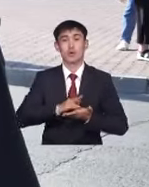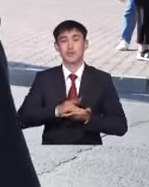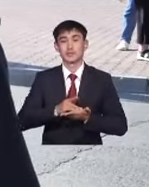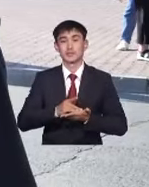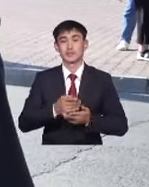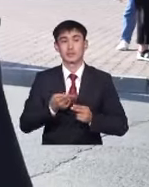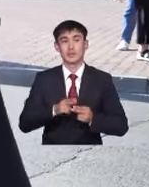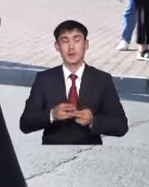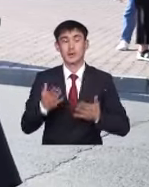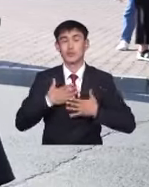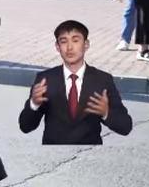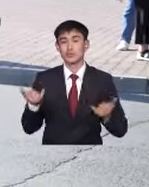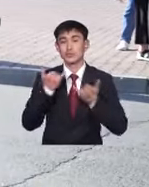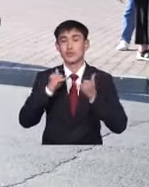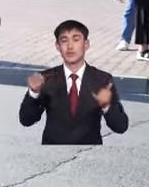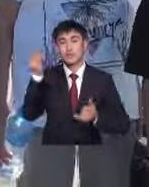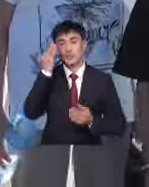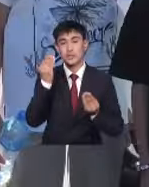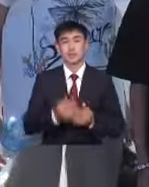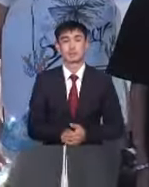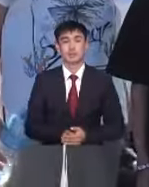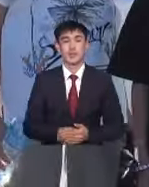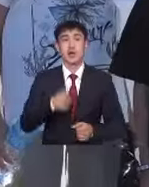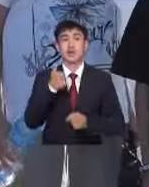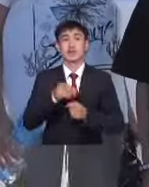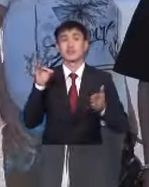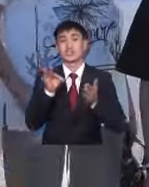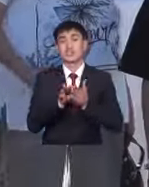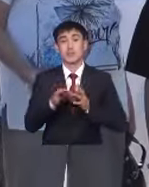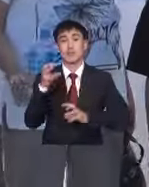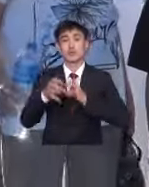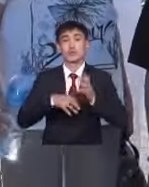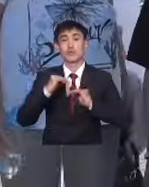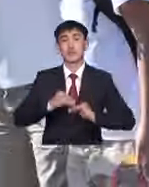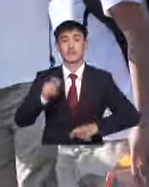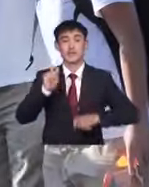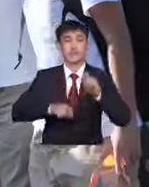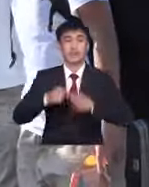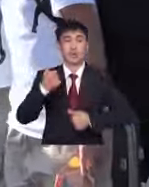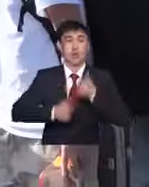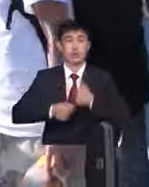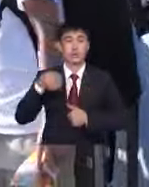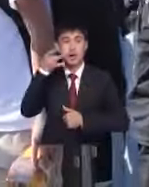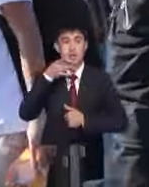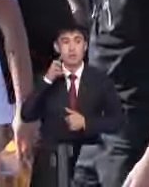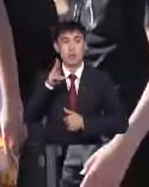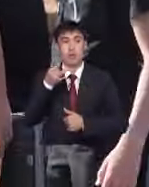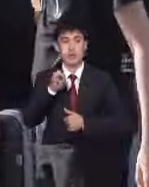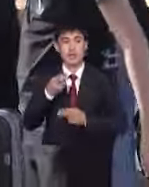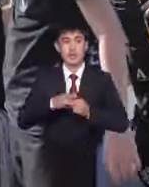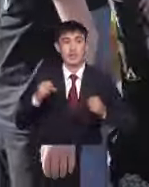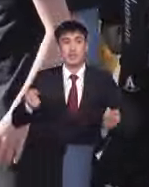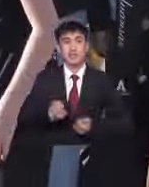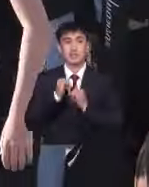меня очень впечатлила главными целями международного детско-юношеского фестиваля конкурса оранжевый Капулетти является